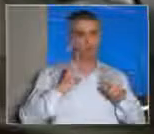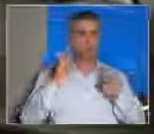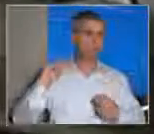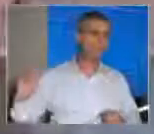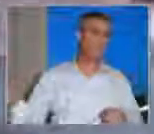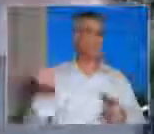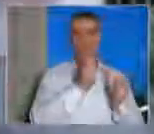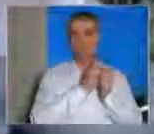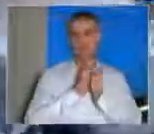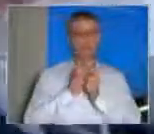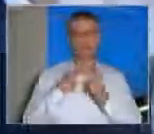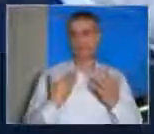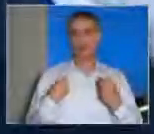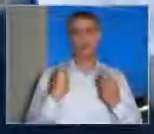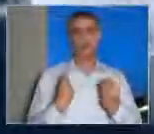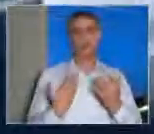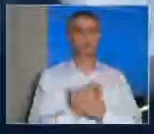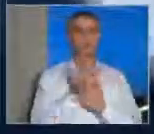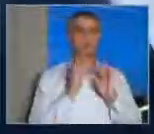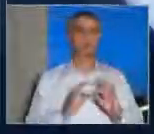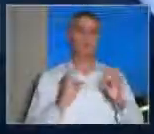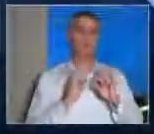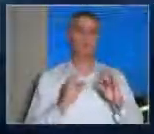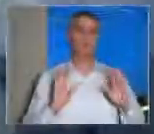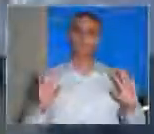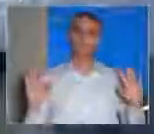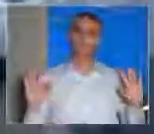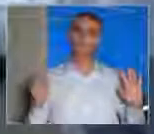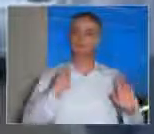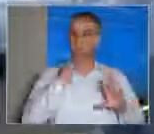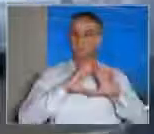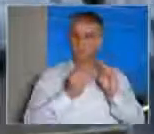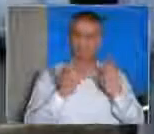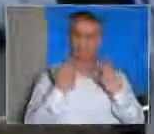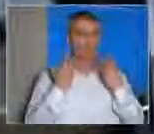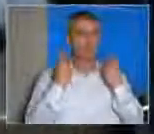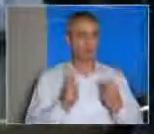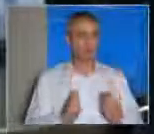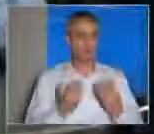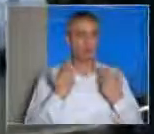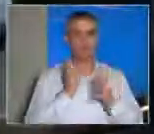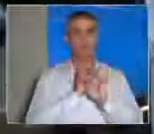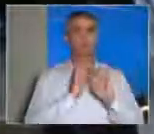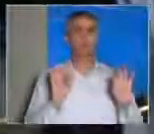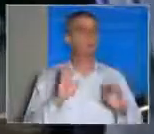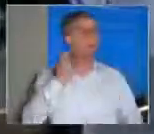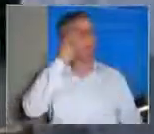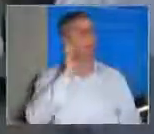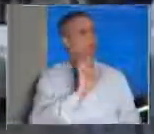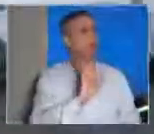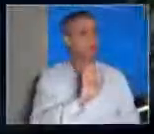בכל המפלגות, ואני לא מחדש פה כלום. וזהו, ואני אומר, בסך הכל האווירה היא אווירה טובה, ואווירה מצוינת. מה העמדה